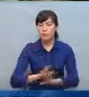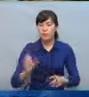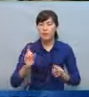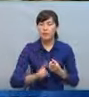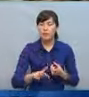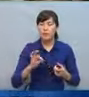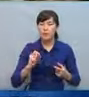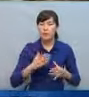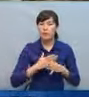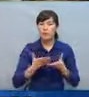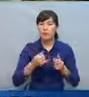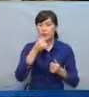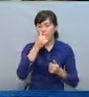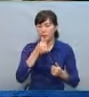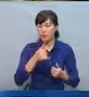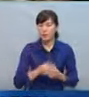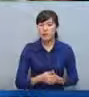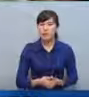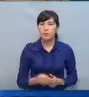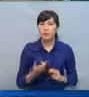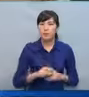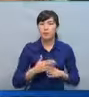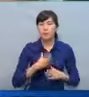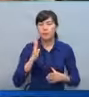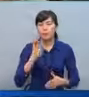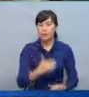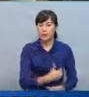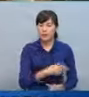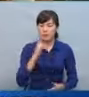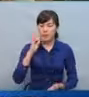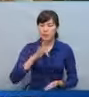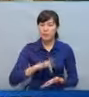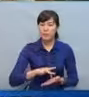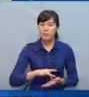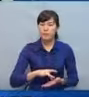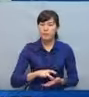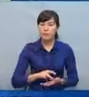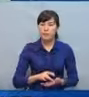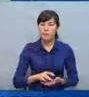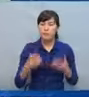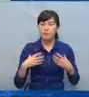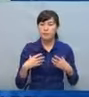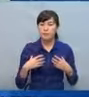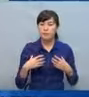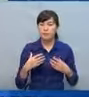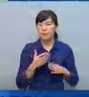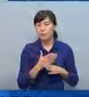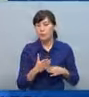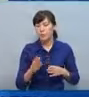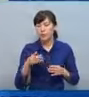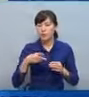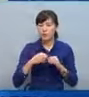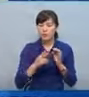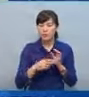әлеуметтік көмектерді ала алмай жатыр. Соған көмек берсеңіздер екен. Шымкент қаласының өз алдында бөлініне байланысты 2018 жылы